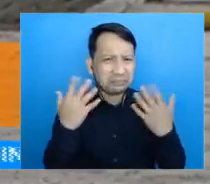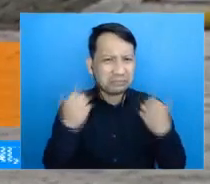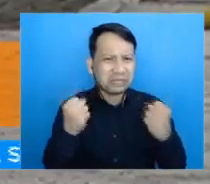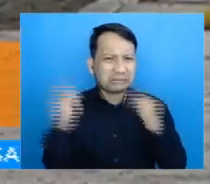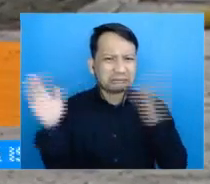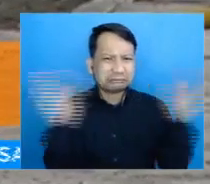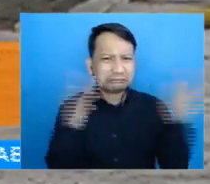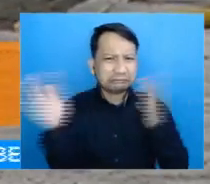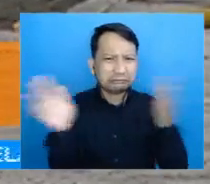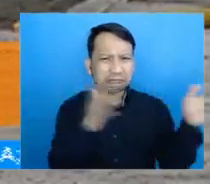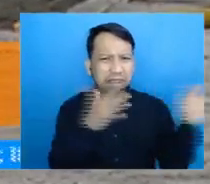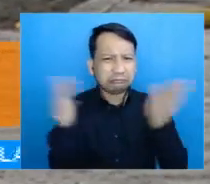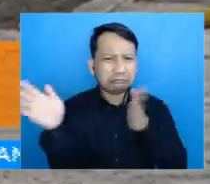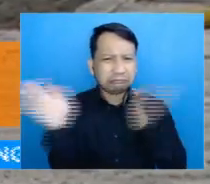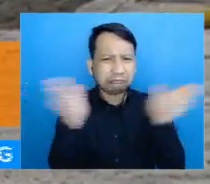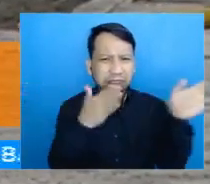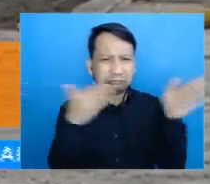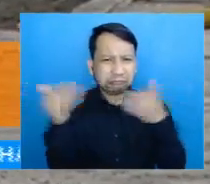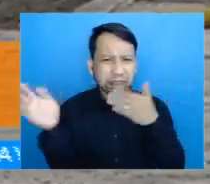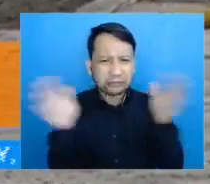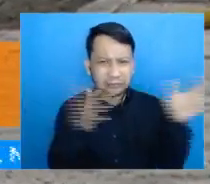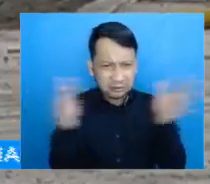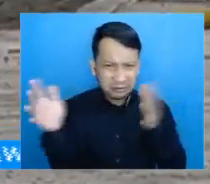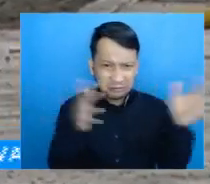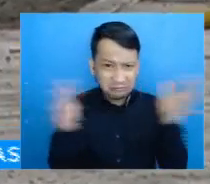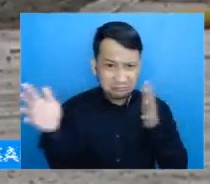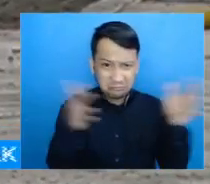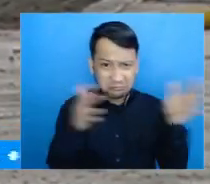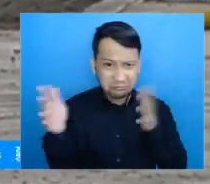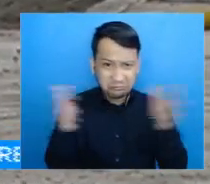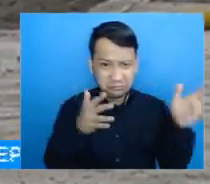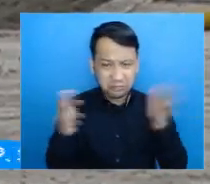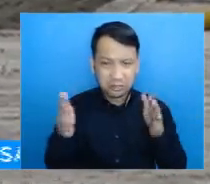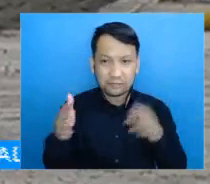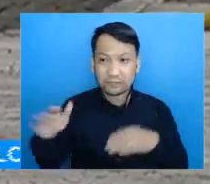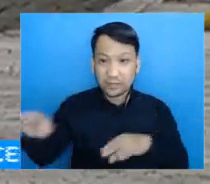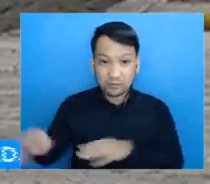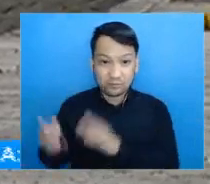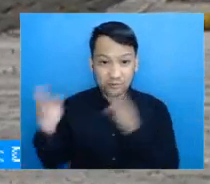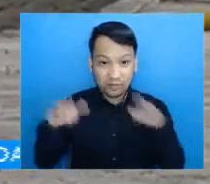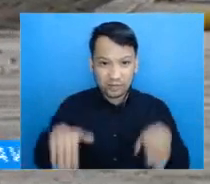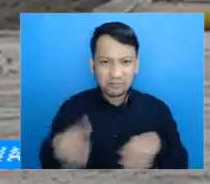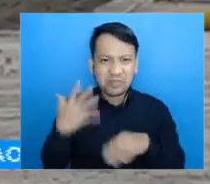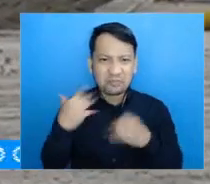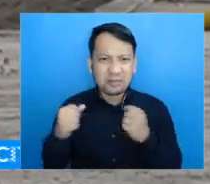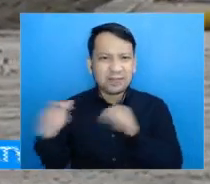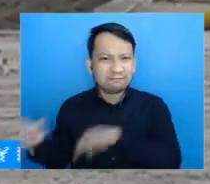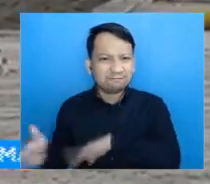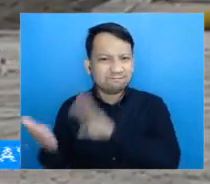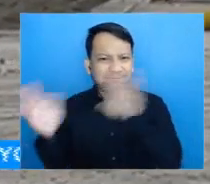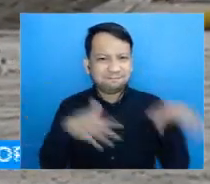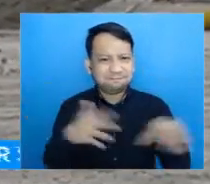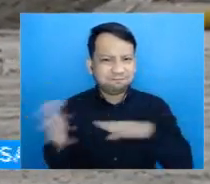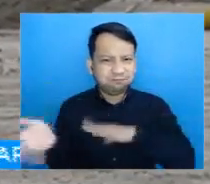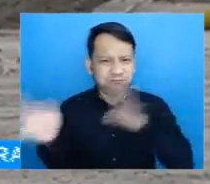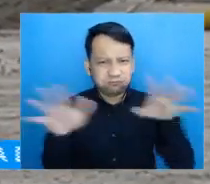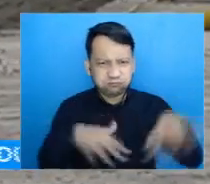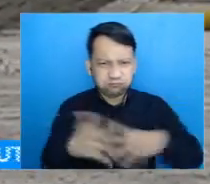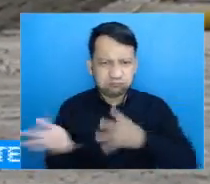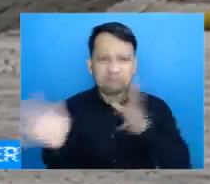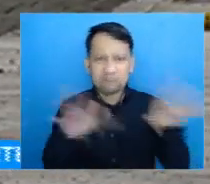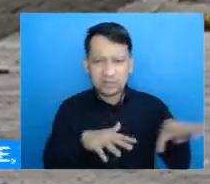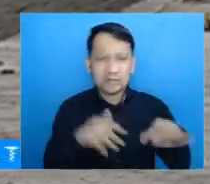at medyo may kalakasan din yung paghampas ng alon ngayon dito sa may seawall dito sa may Rojas